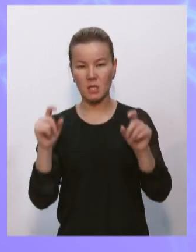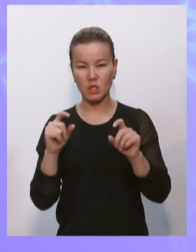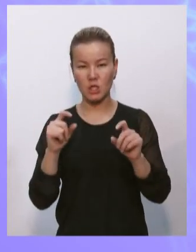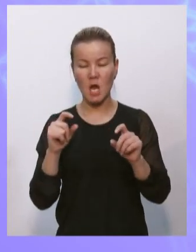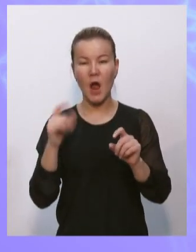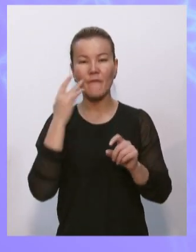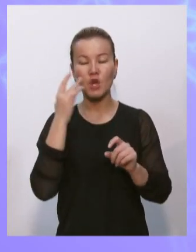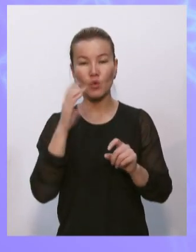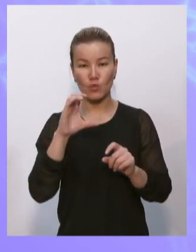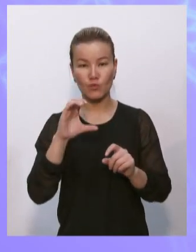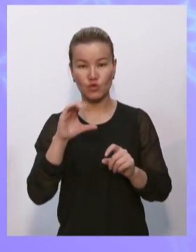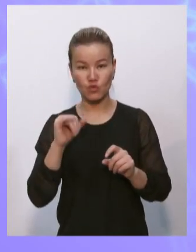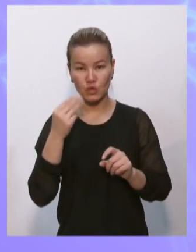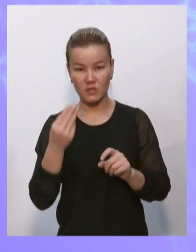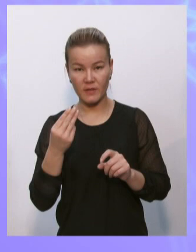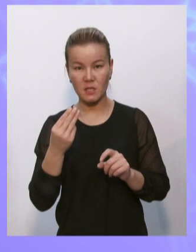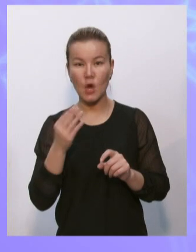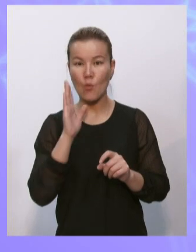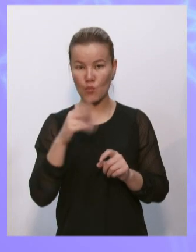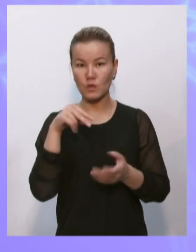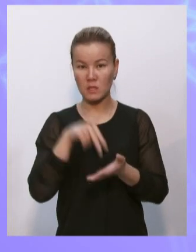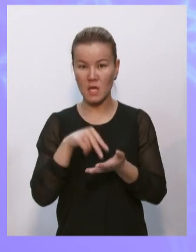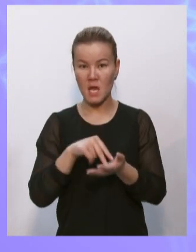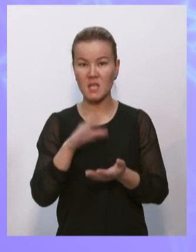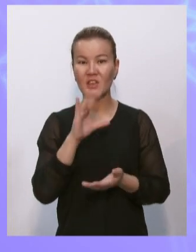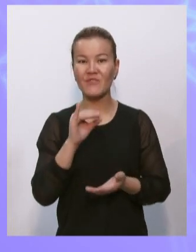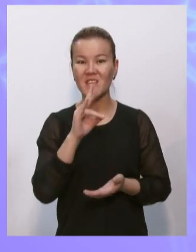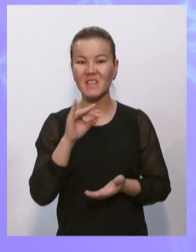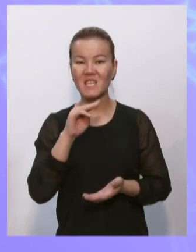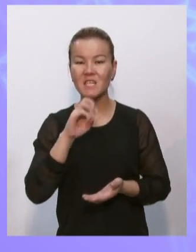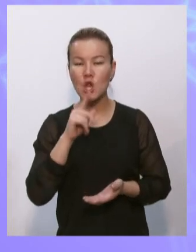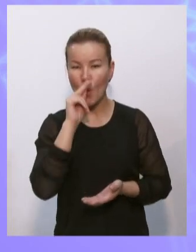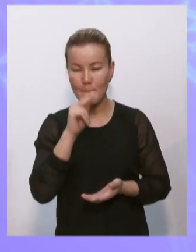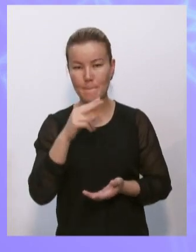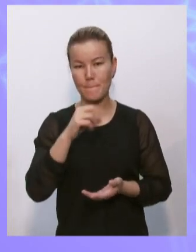в которых существительные будут стоять в винительном падеже.